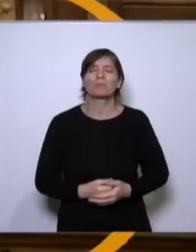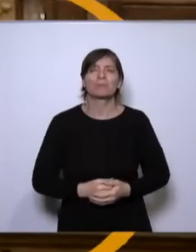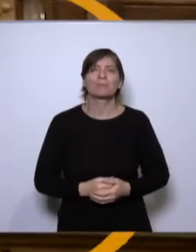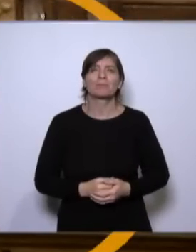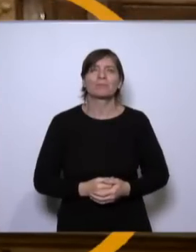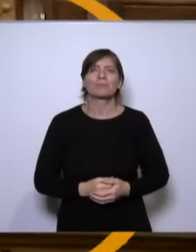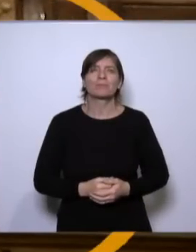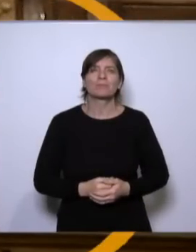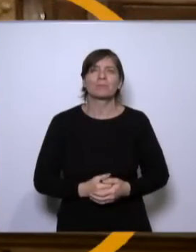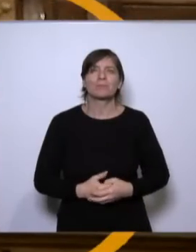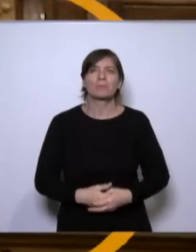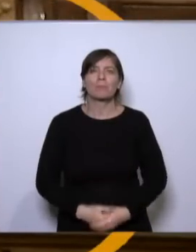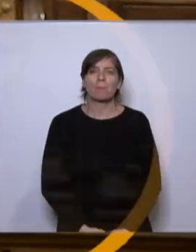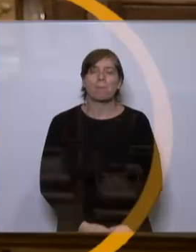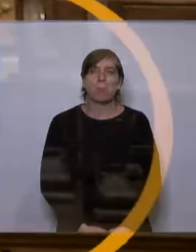받으소서.